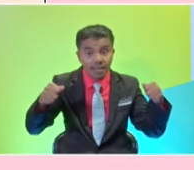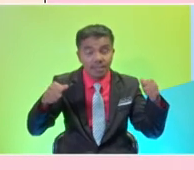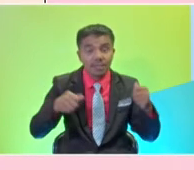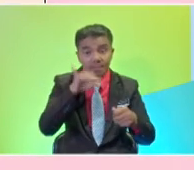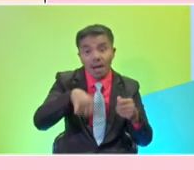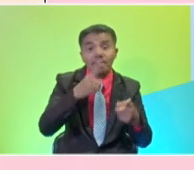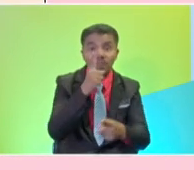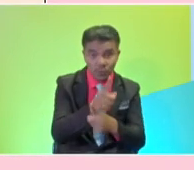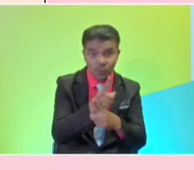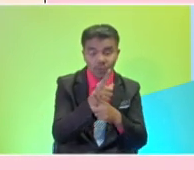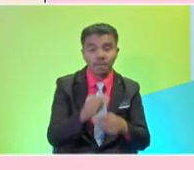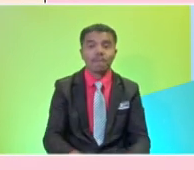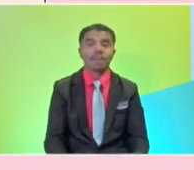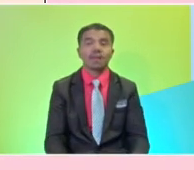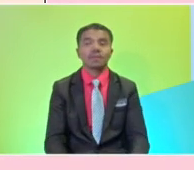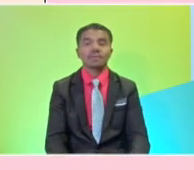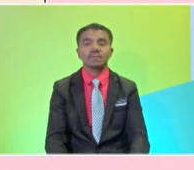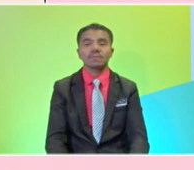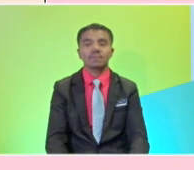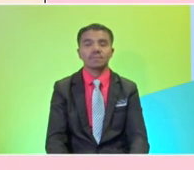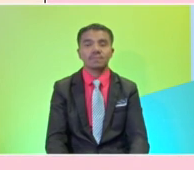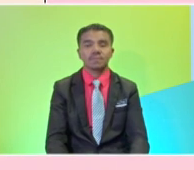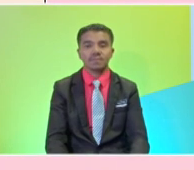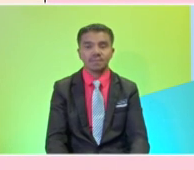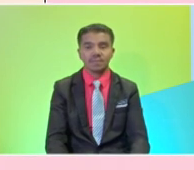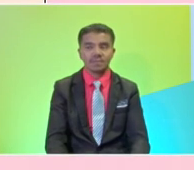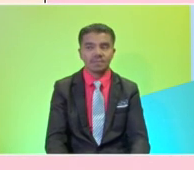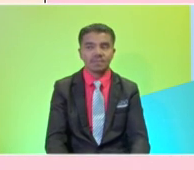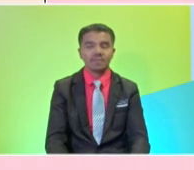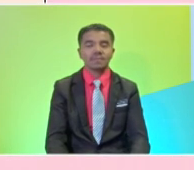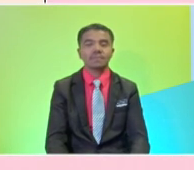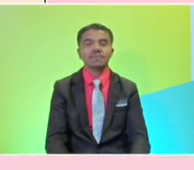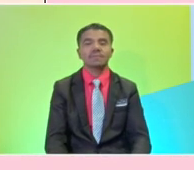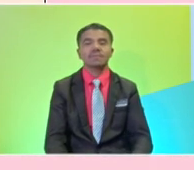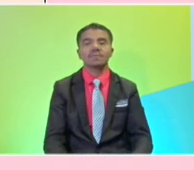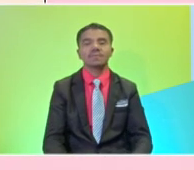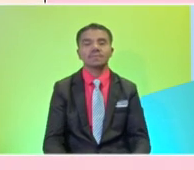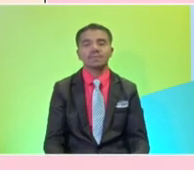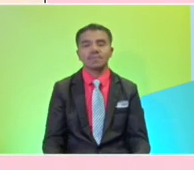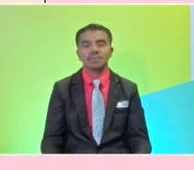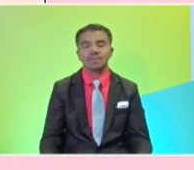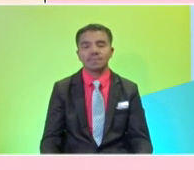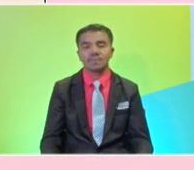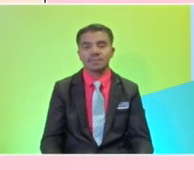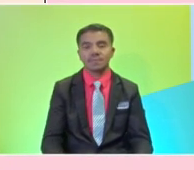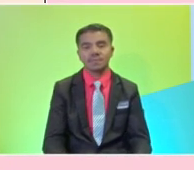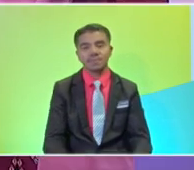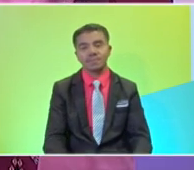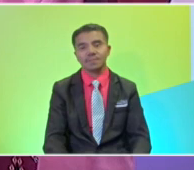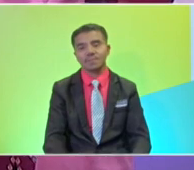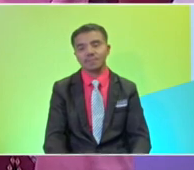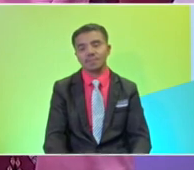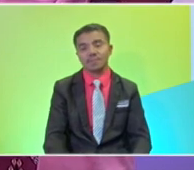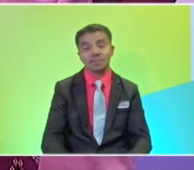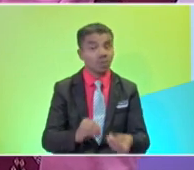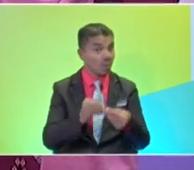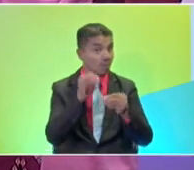oke yang kelima pelajar kelima mampu untuk apa istidamimatamah yang keempat dia boleh dapat menyusun